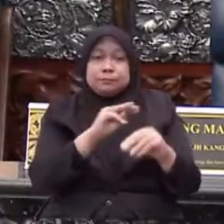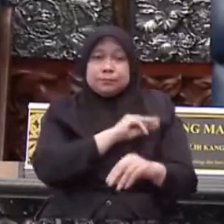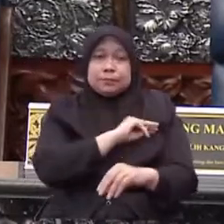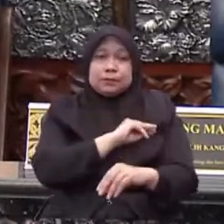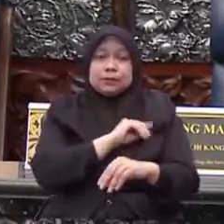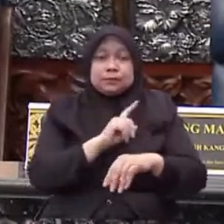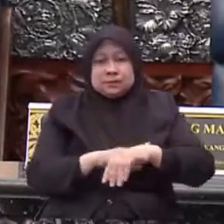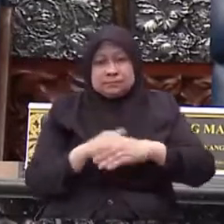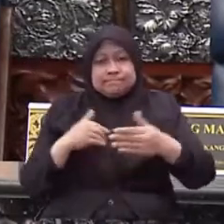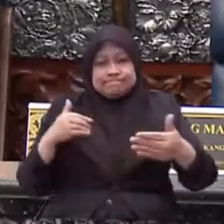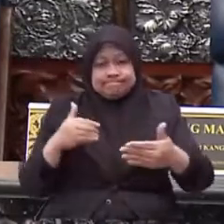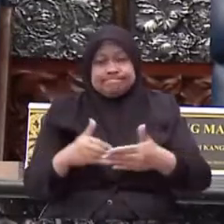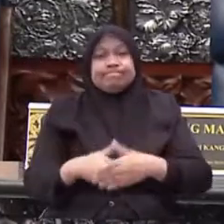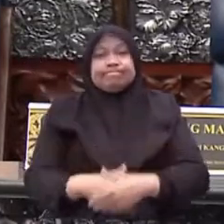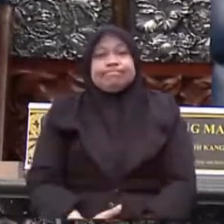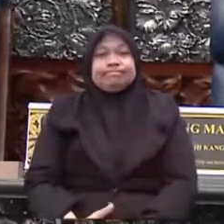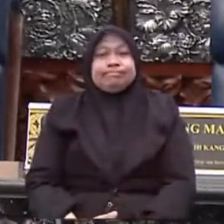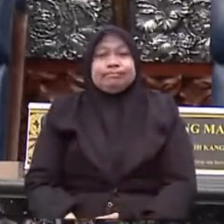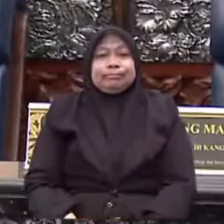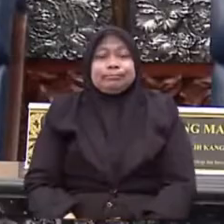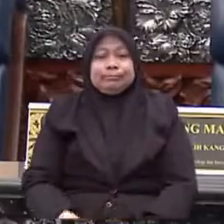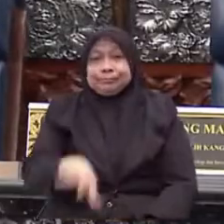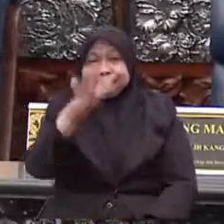masa yang terdekat